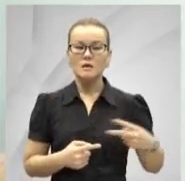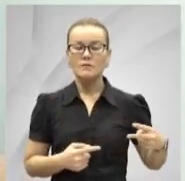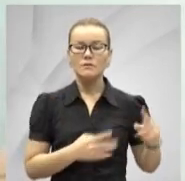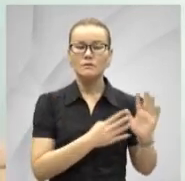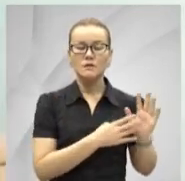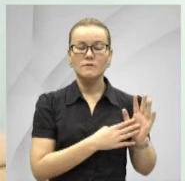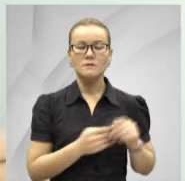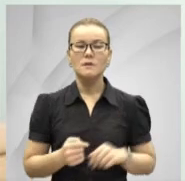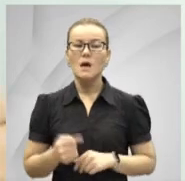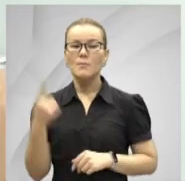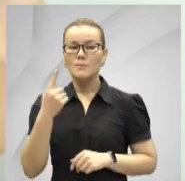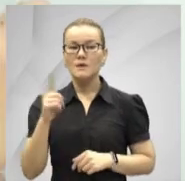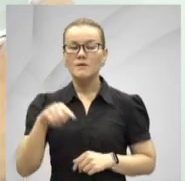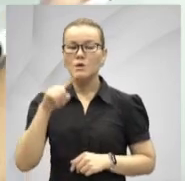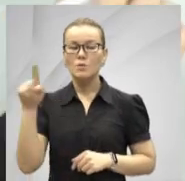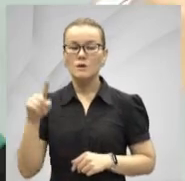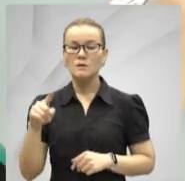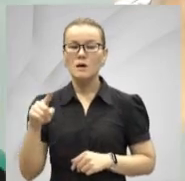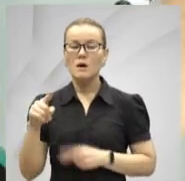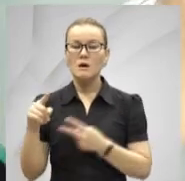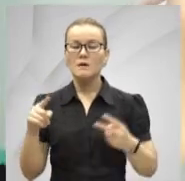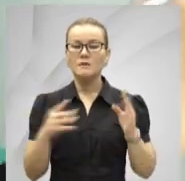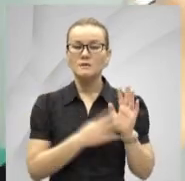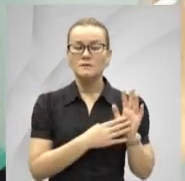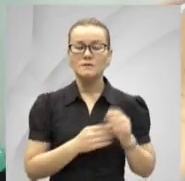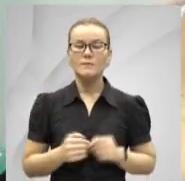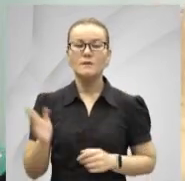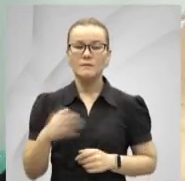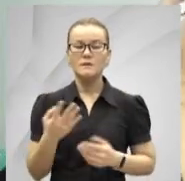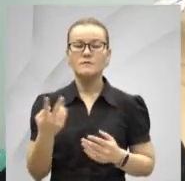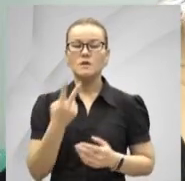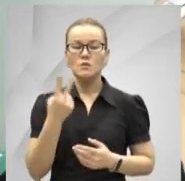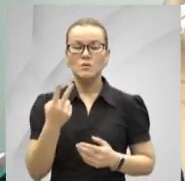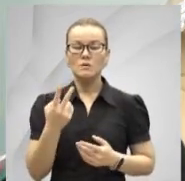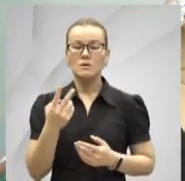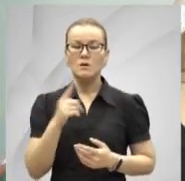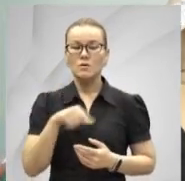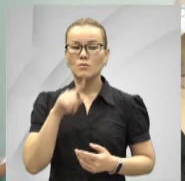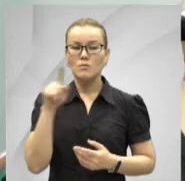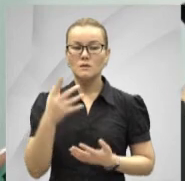первый корень равен 9. Найдем второй корень, t2.